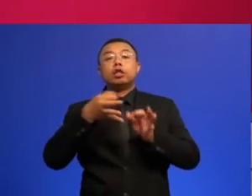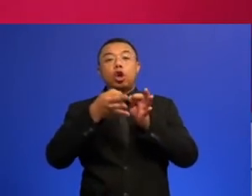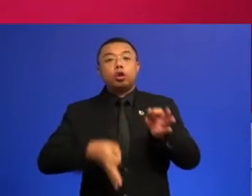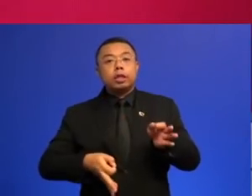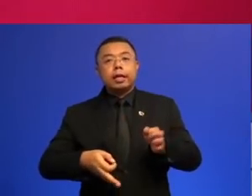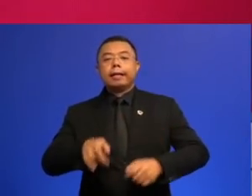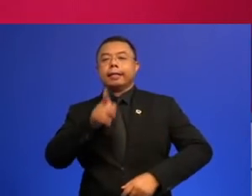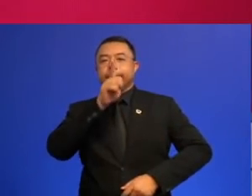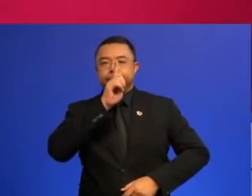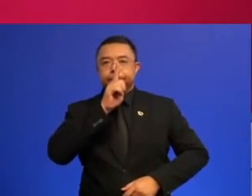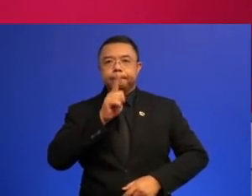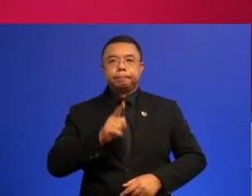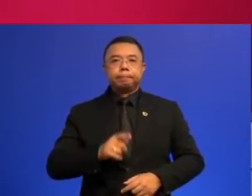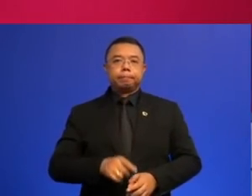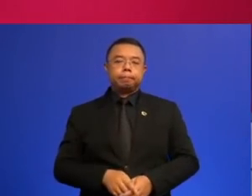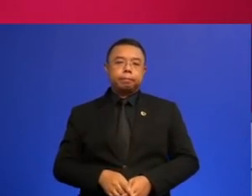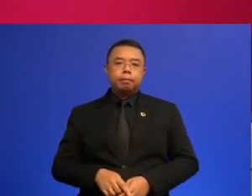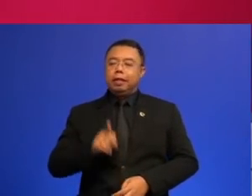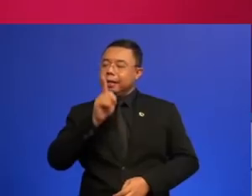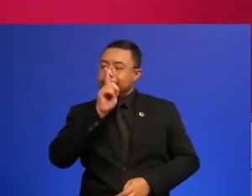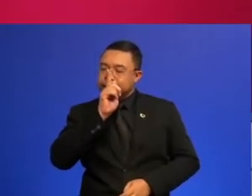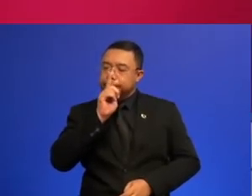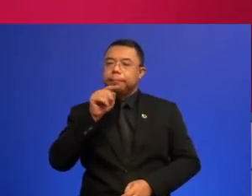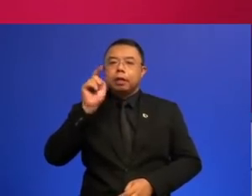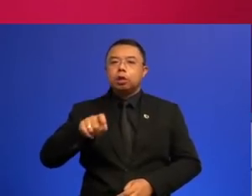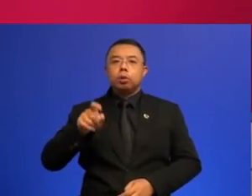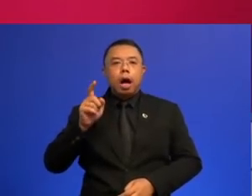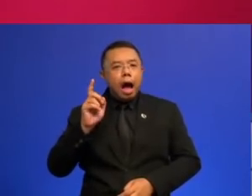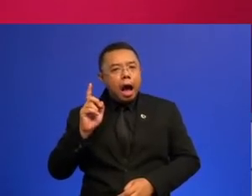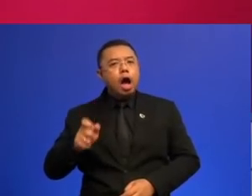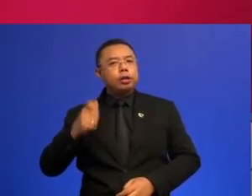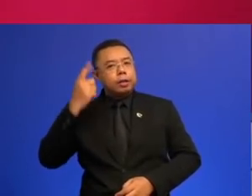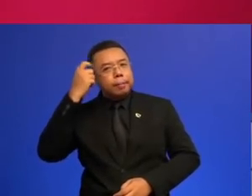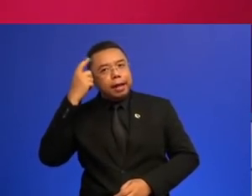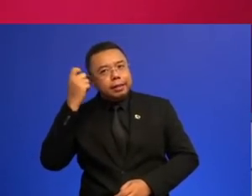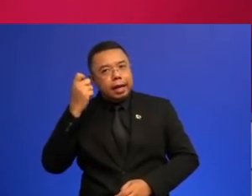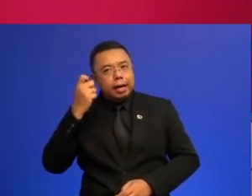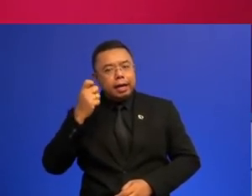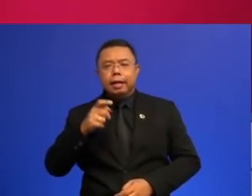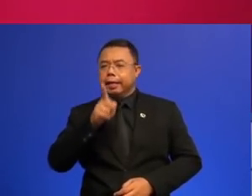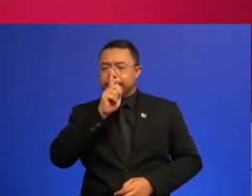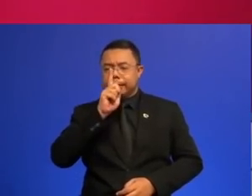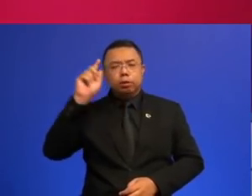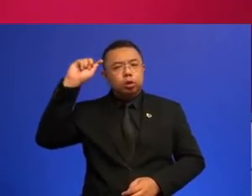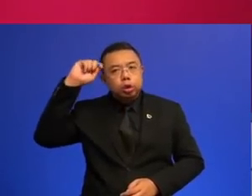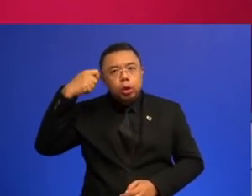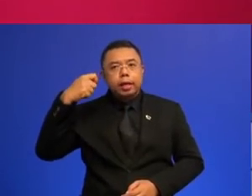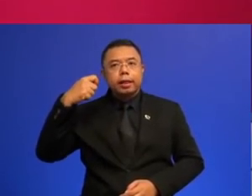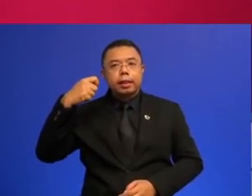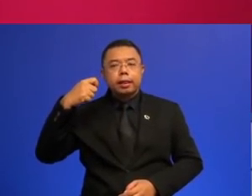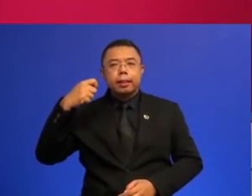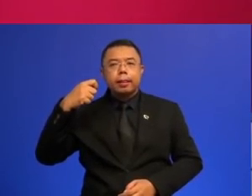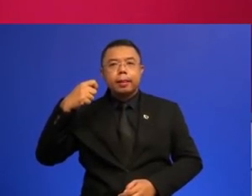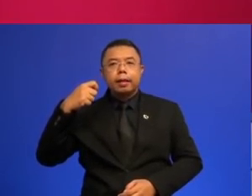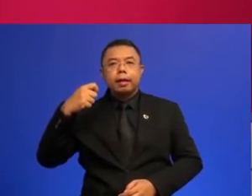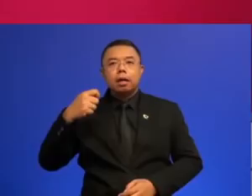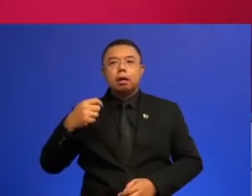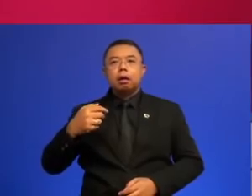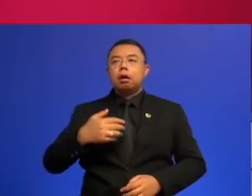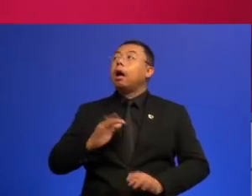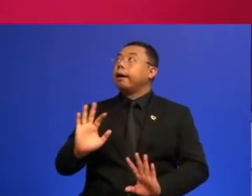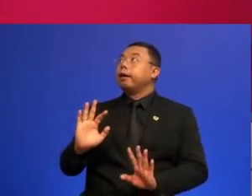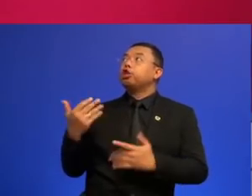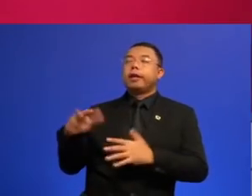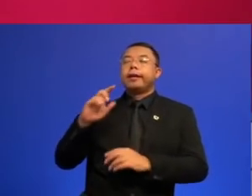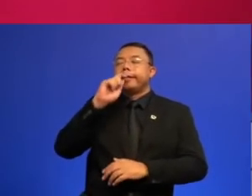adalah diam. Diam itu perlu seni. Diam itu enggak gampang loh. Ah, entar saya